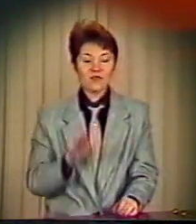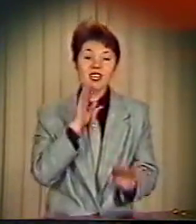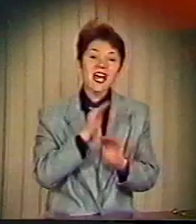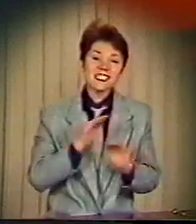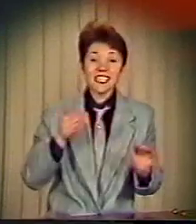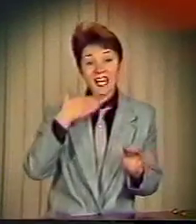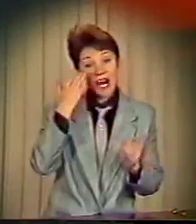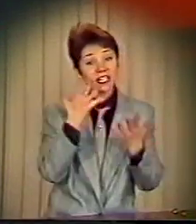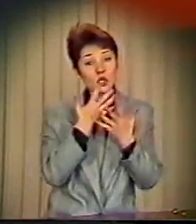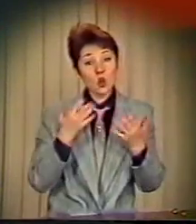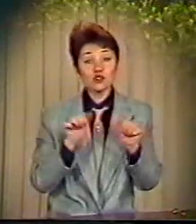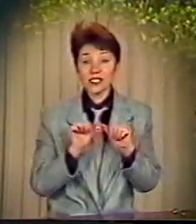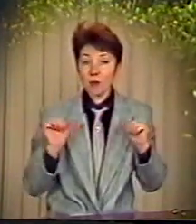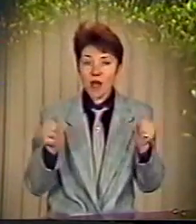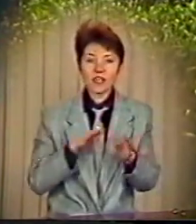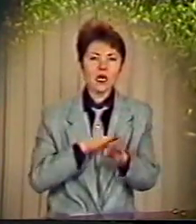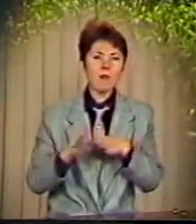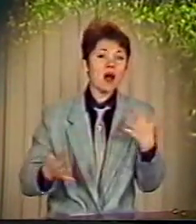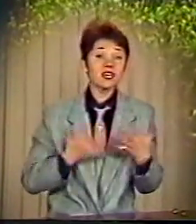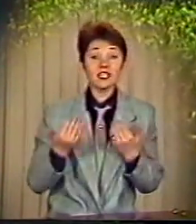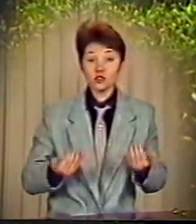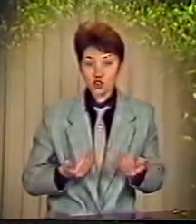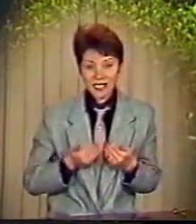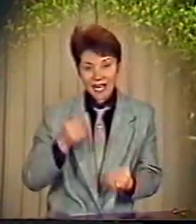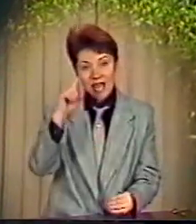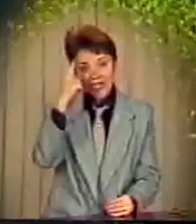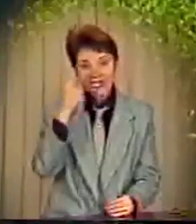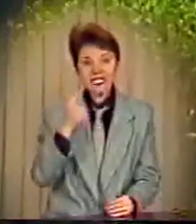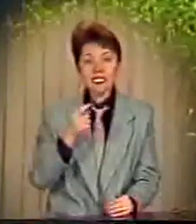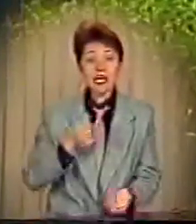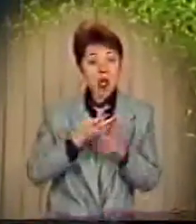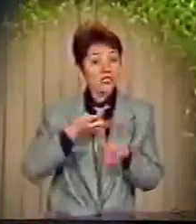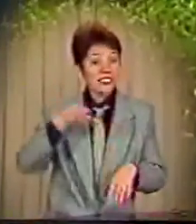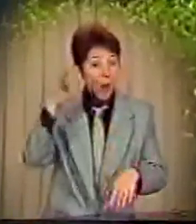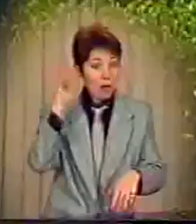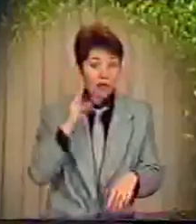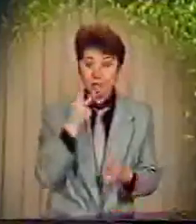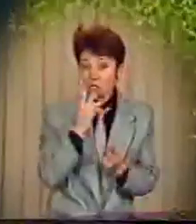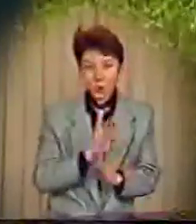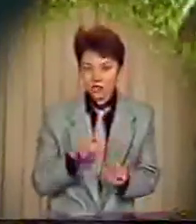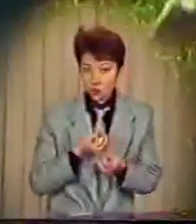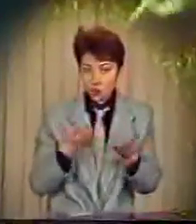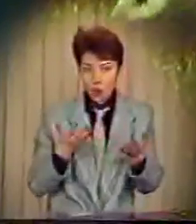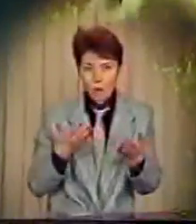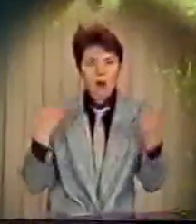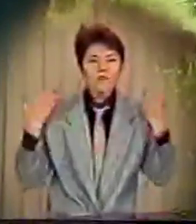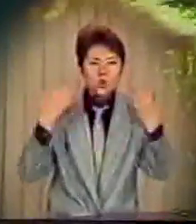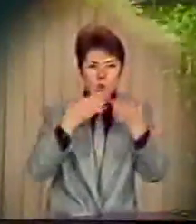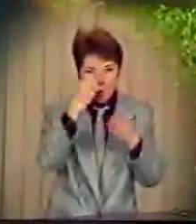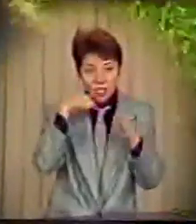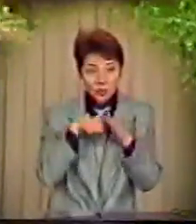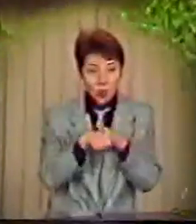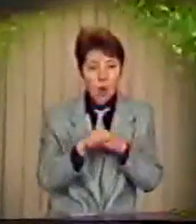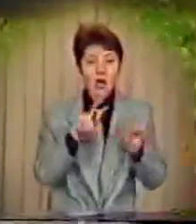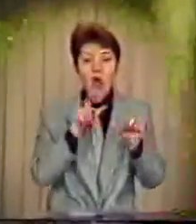Тихие летние ночи заповедника полны жизни. Индийских дикобразов не увидишь днем. В глубоких норах